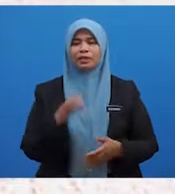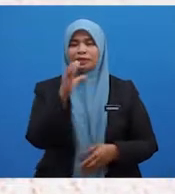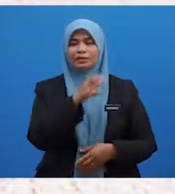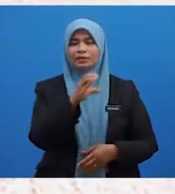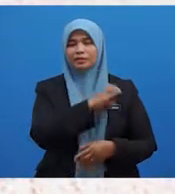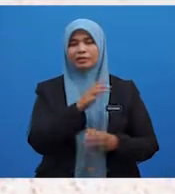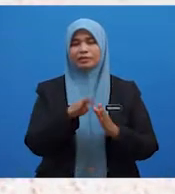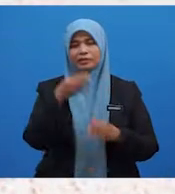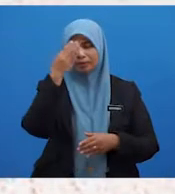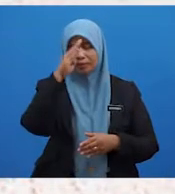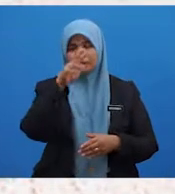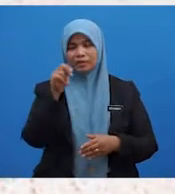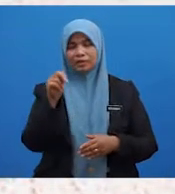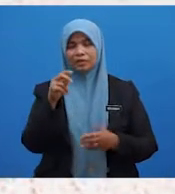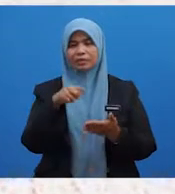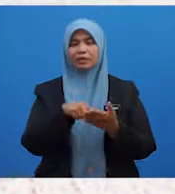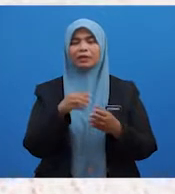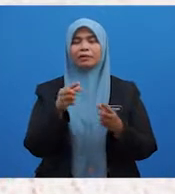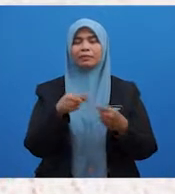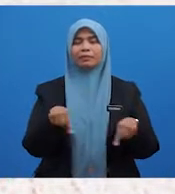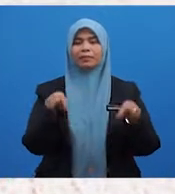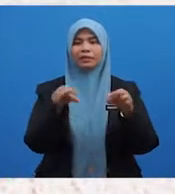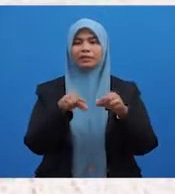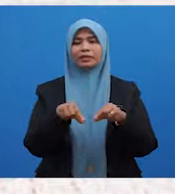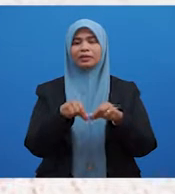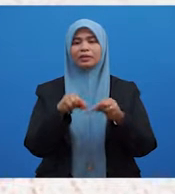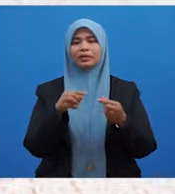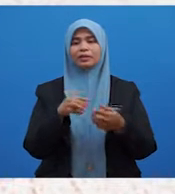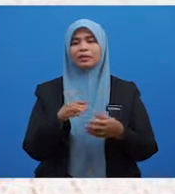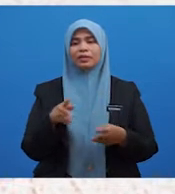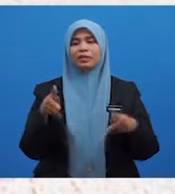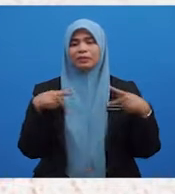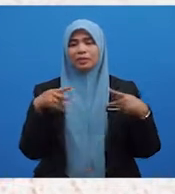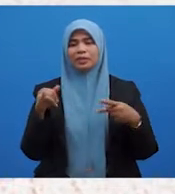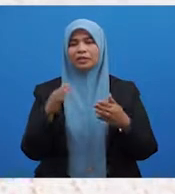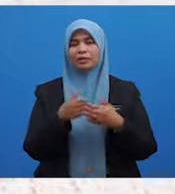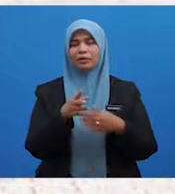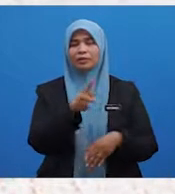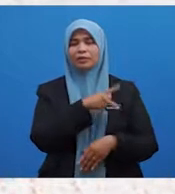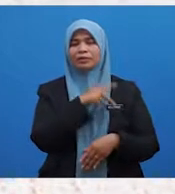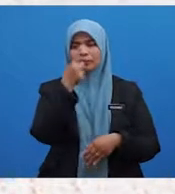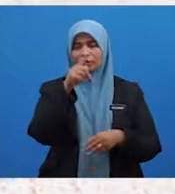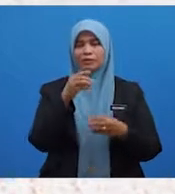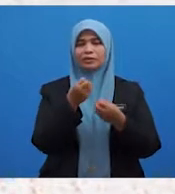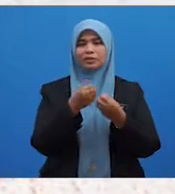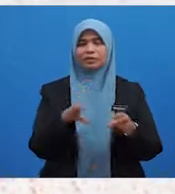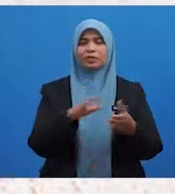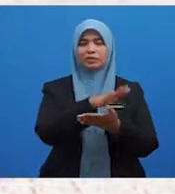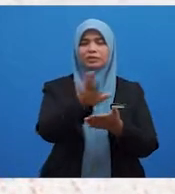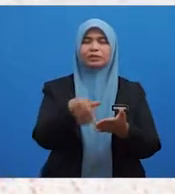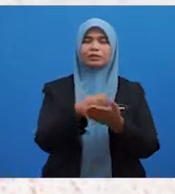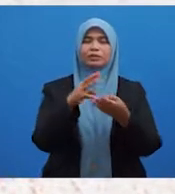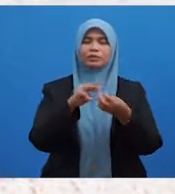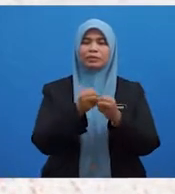Ciri kebijaksanaan ini penting dimiliki oleh pemimpin untuk menyelesaikan